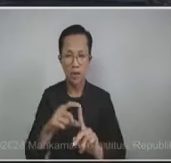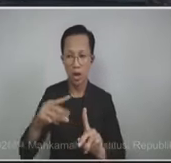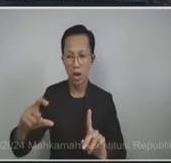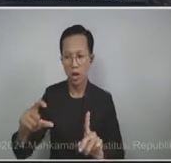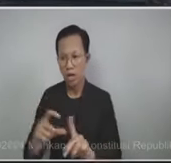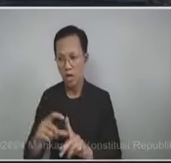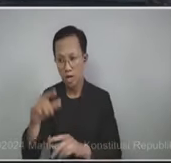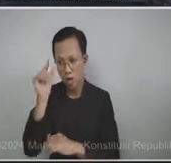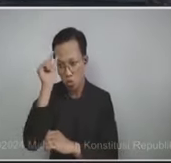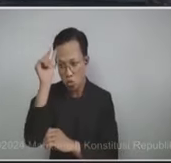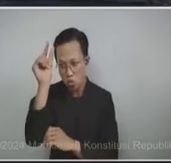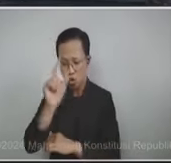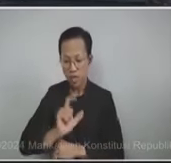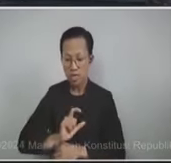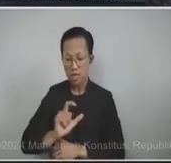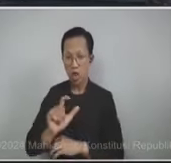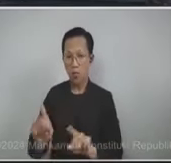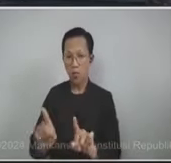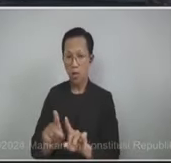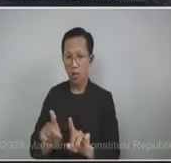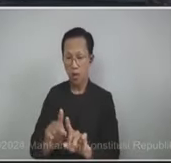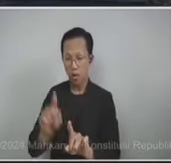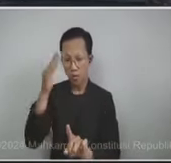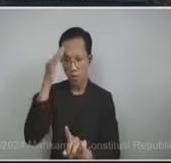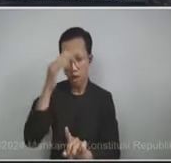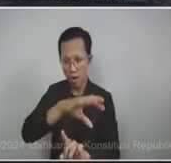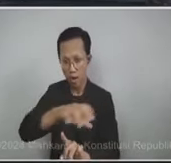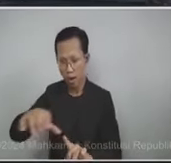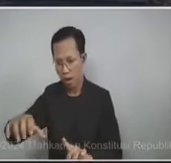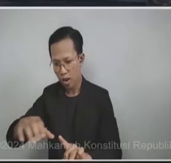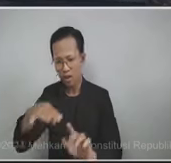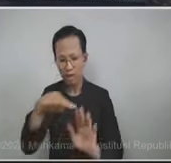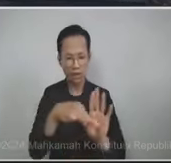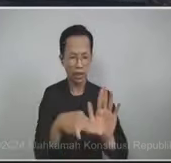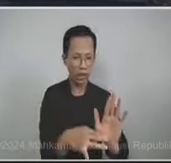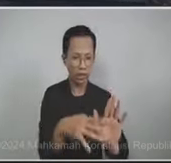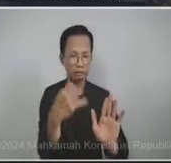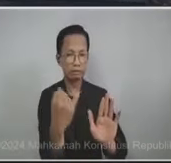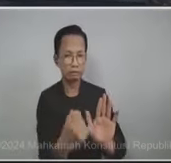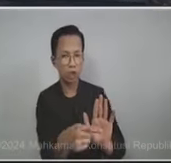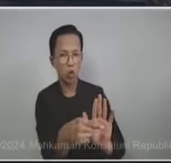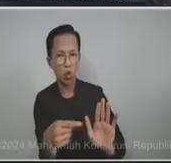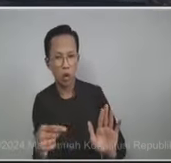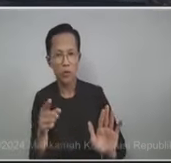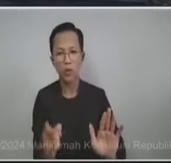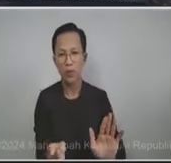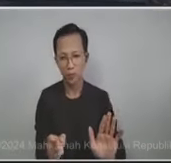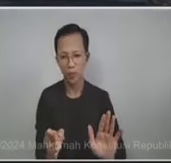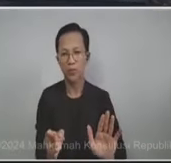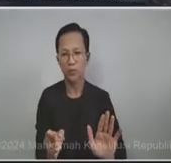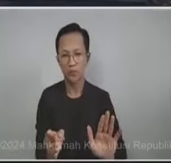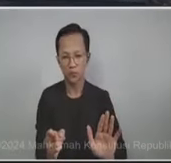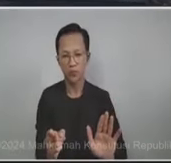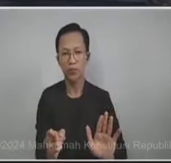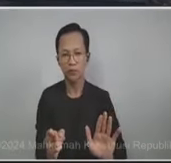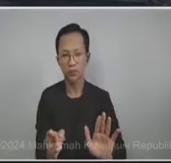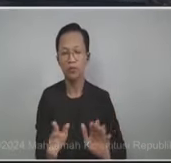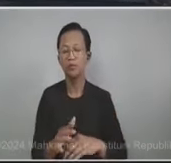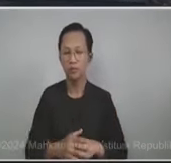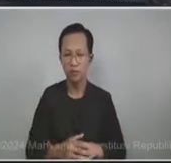daerah wakil kepala daerah in usional karena membatasi maksud ketentuan alternatif yang diatur dalam batang tubuh norma pasal yang secara prinsip